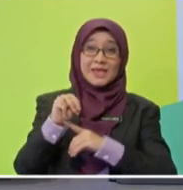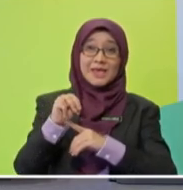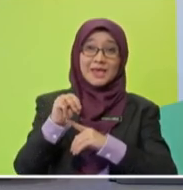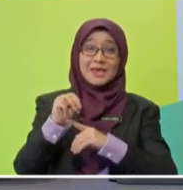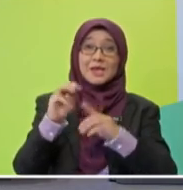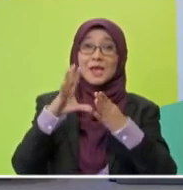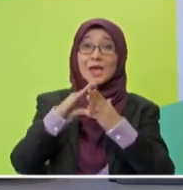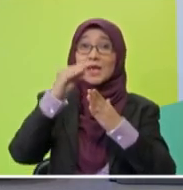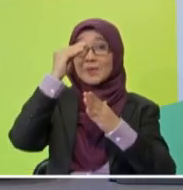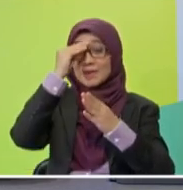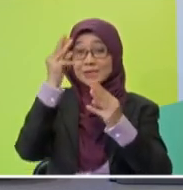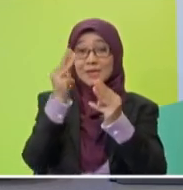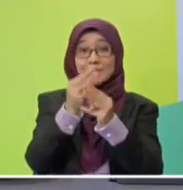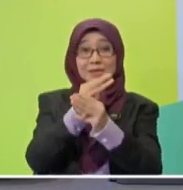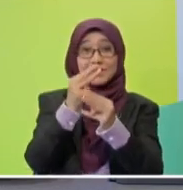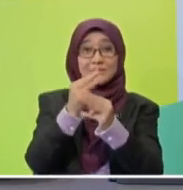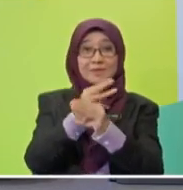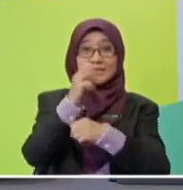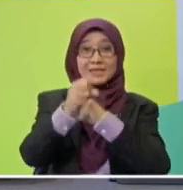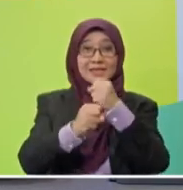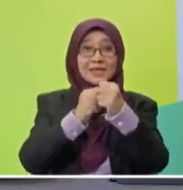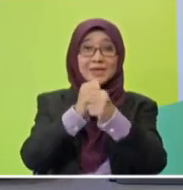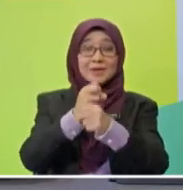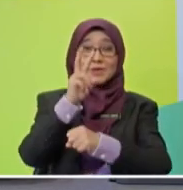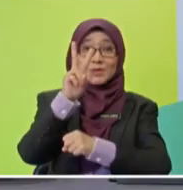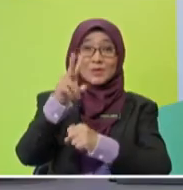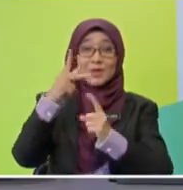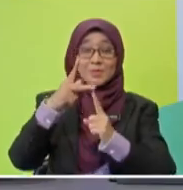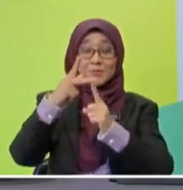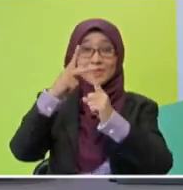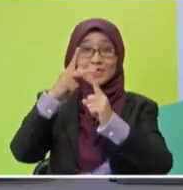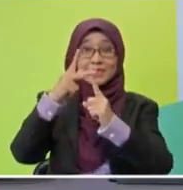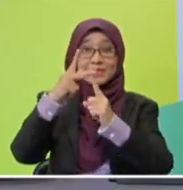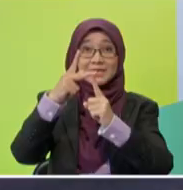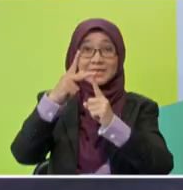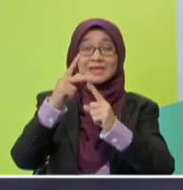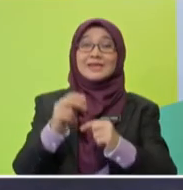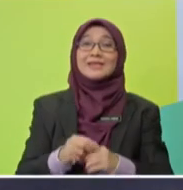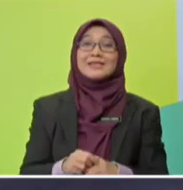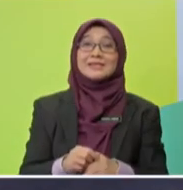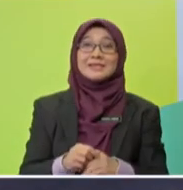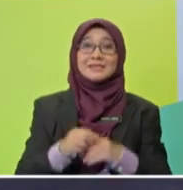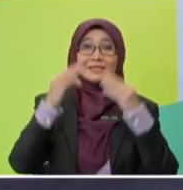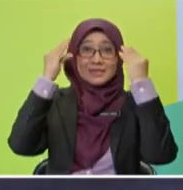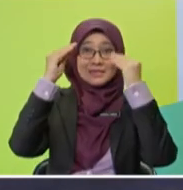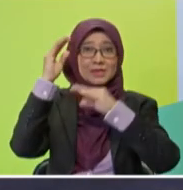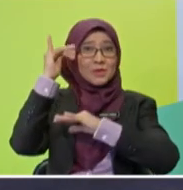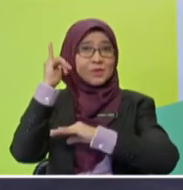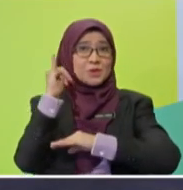tahun 2 bagi slot pendidikan khas bersama dengan cek guyani Cikgu untuk saya